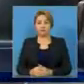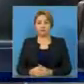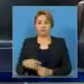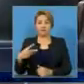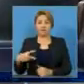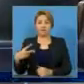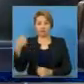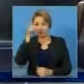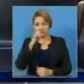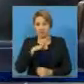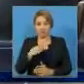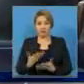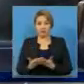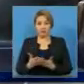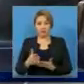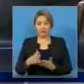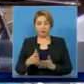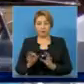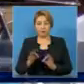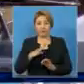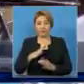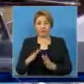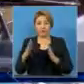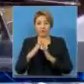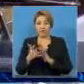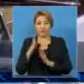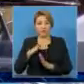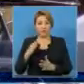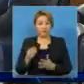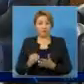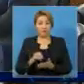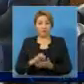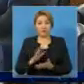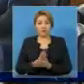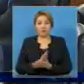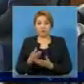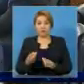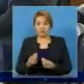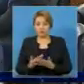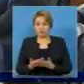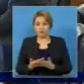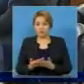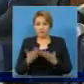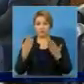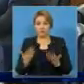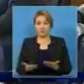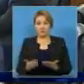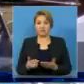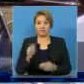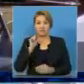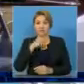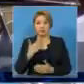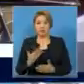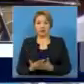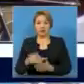2020 жыл күрделі болды, бірақ барлық сын-қатерлерді дер кезінде қабылданған нақты шаралардың арқасында еңсердік. Қазіргі жаһандық экономикалық